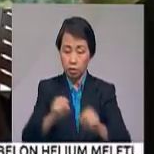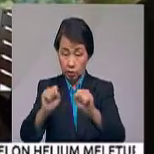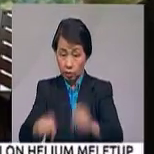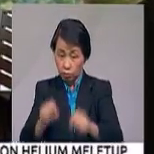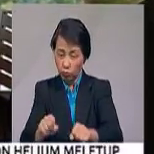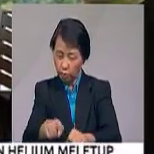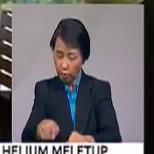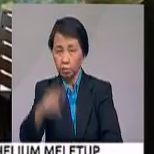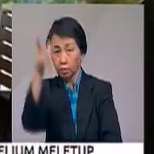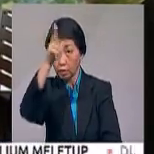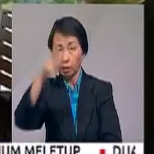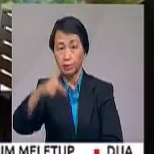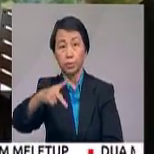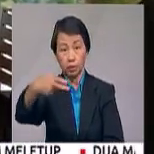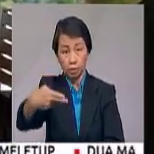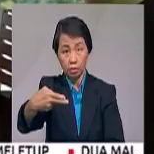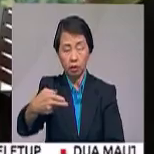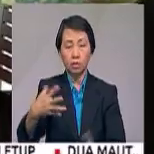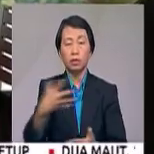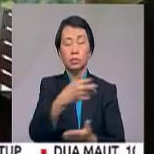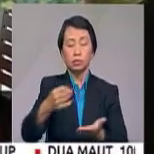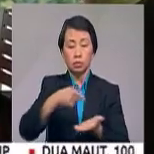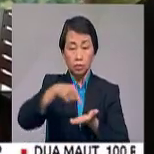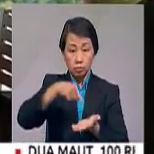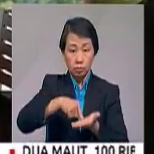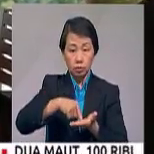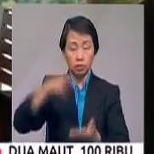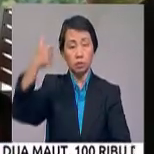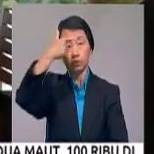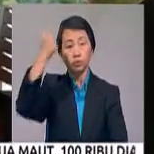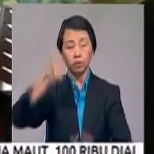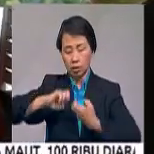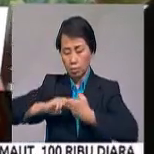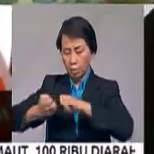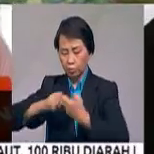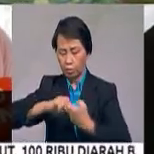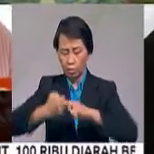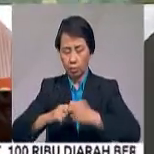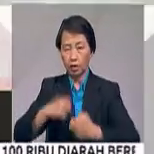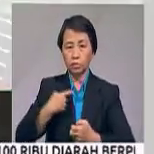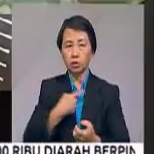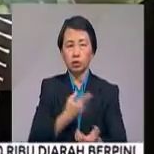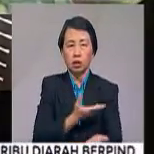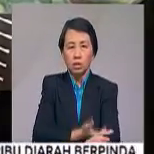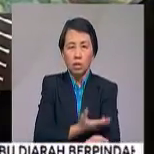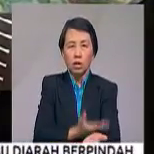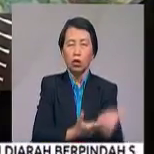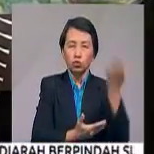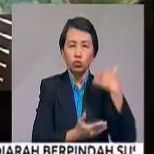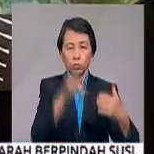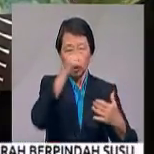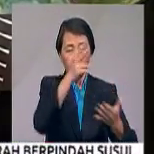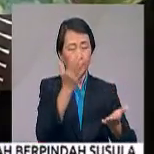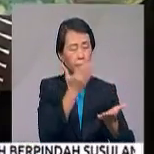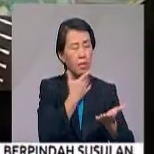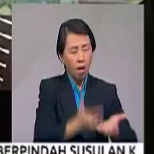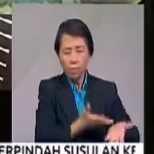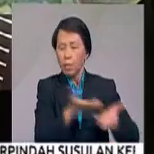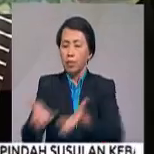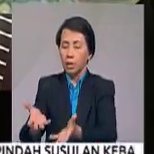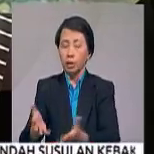pakatan. Dan ini adalah kerana masalah-masalah yang kita warisi. Belanjawan baru ini, saya